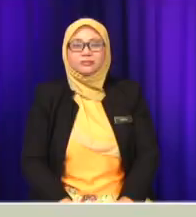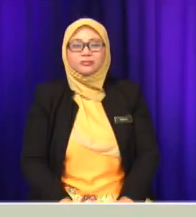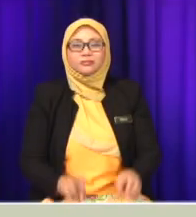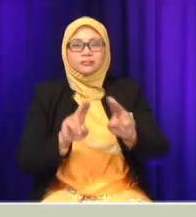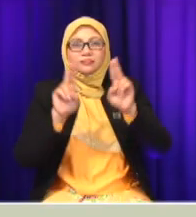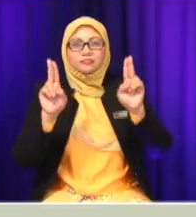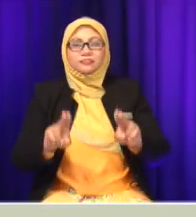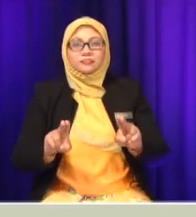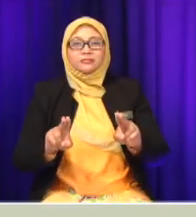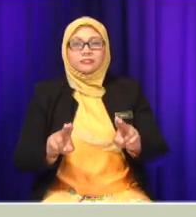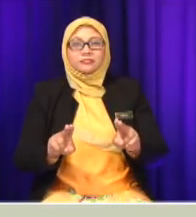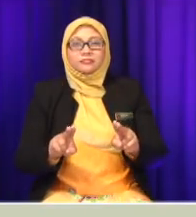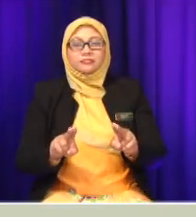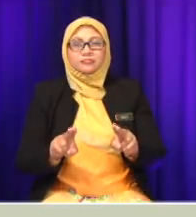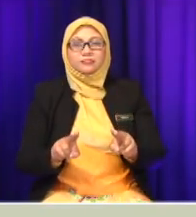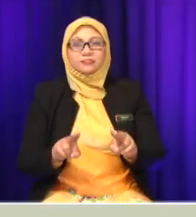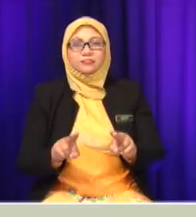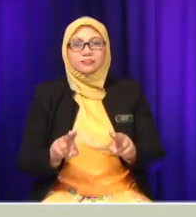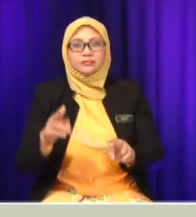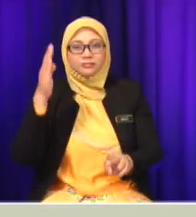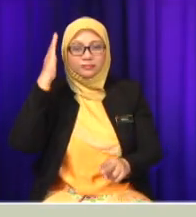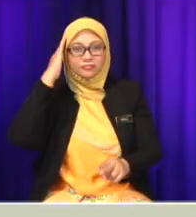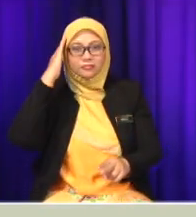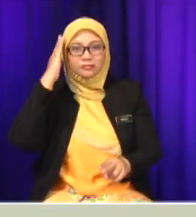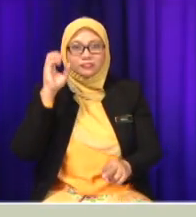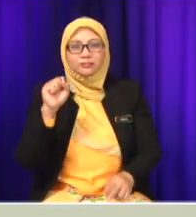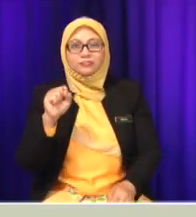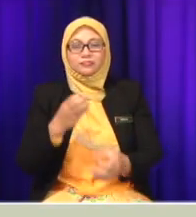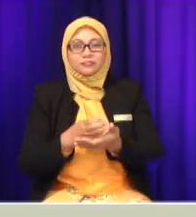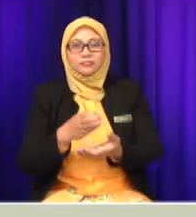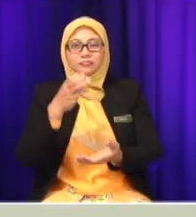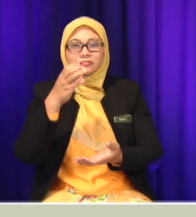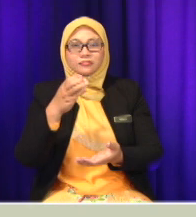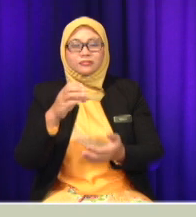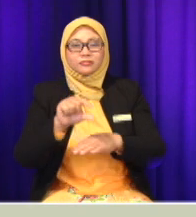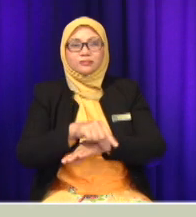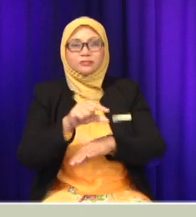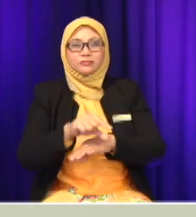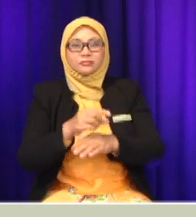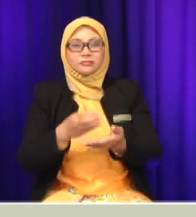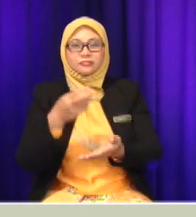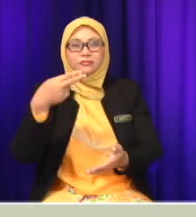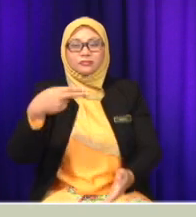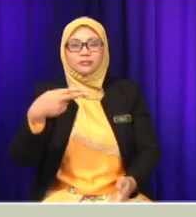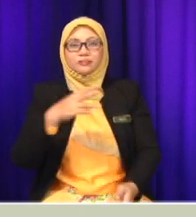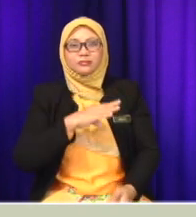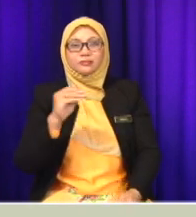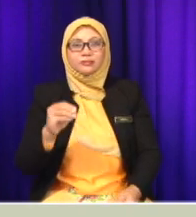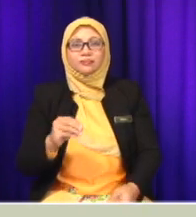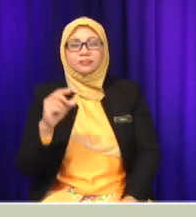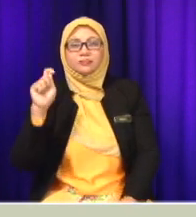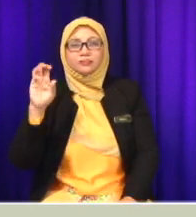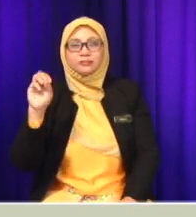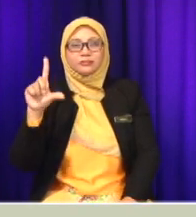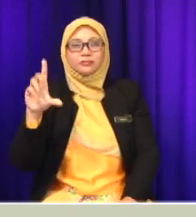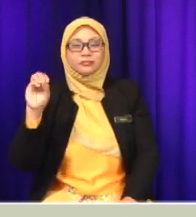silinder alat yang digunakan iaitu kita gunakan straight dan juga tolok perasa lihat pada gambar rajah tu kita tahu